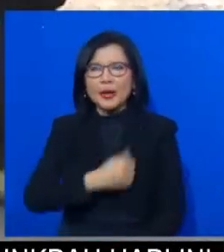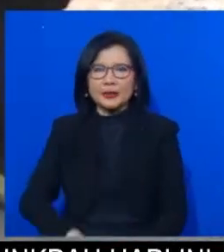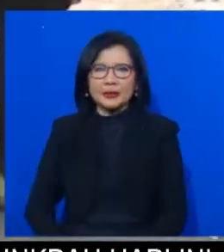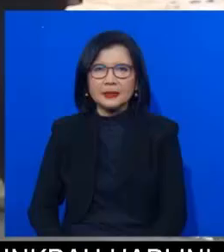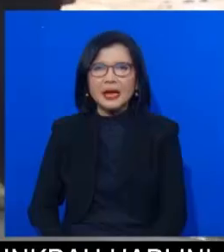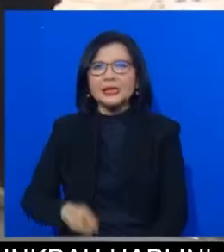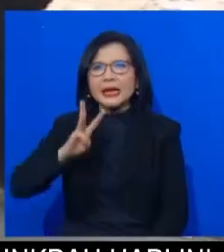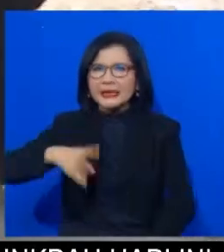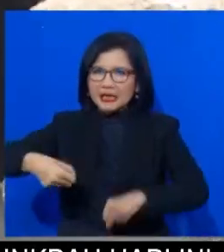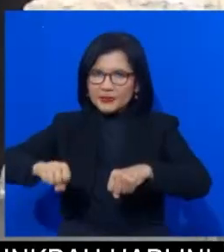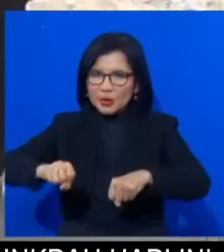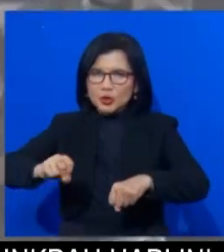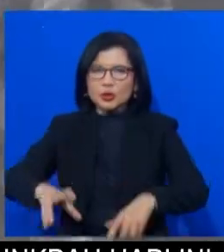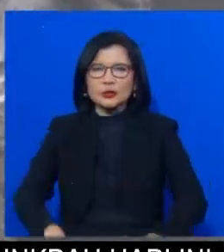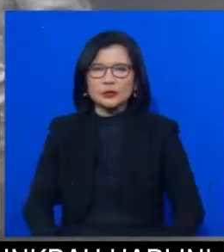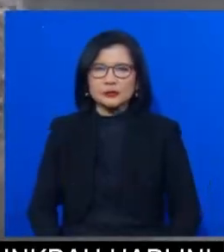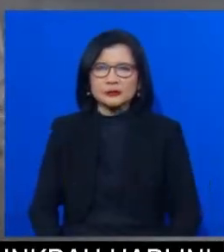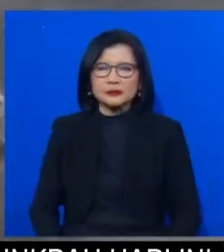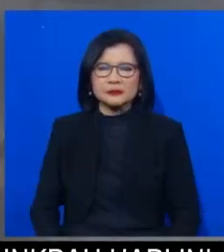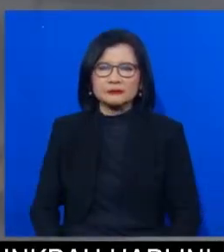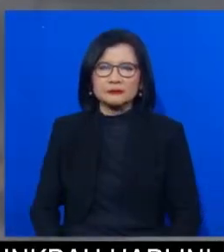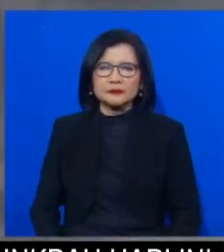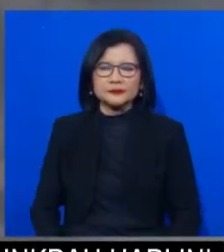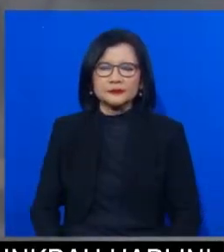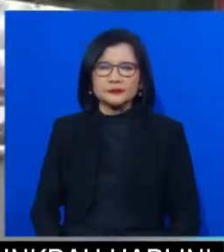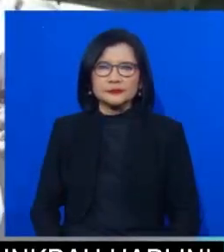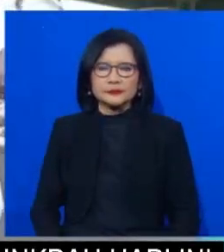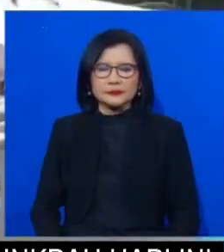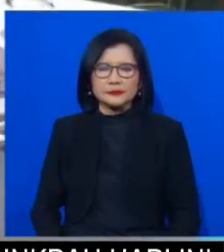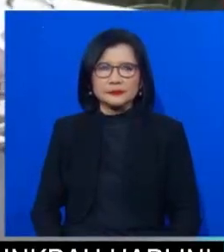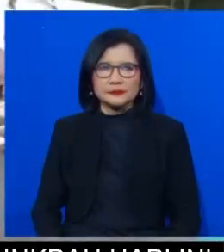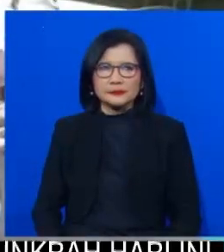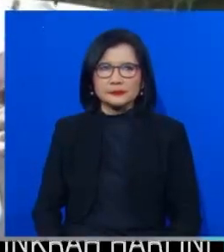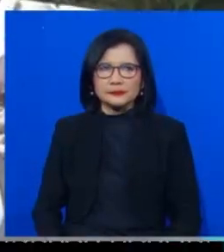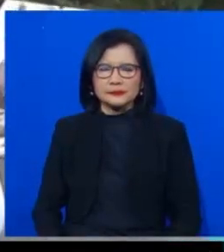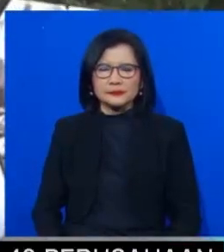Avanza, dan 3 sepeda motor. Dani Aris, Cianjur, Jawa Barat.